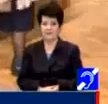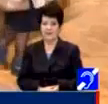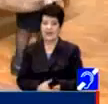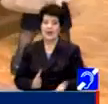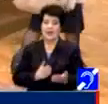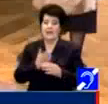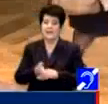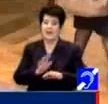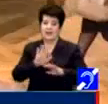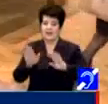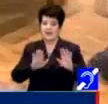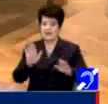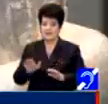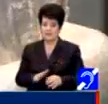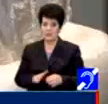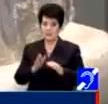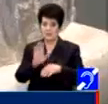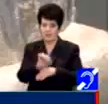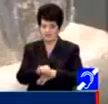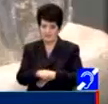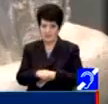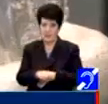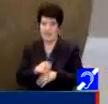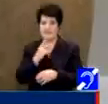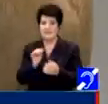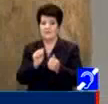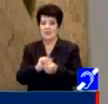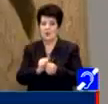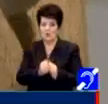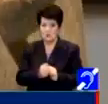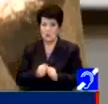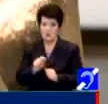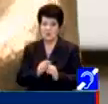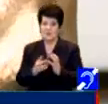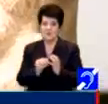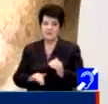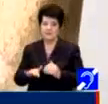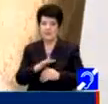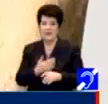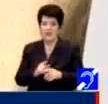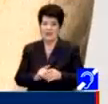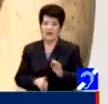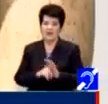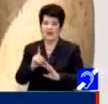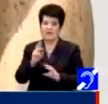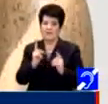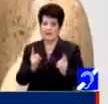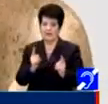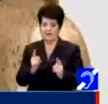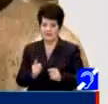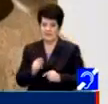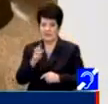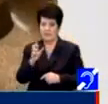La intrarea în expoziție te întâmpină rugăciunea, apoi te întâlnești cu sărutul și cu mințenia pământului, lucrări de la care au început măreția și